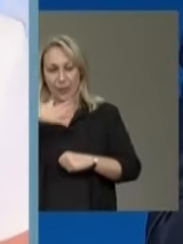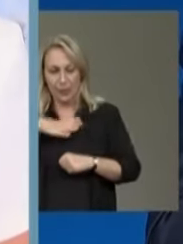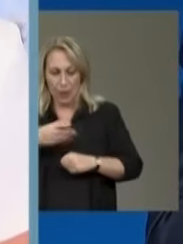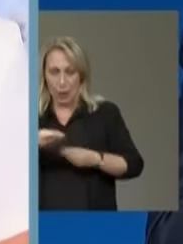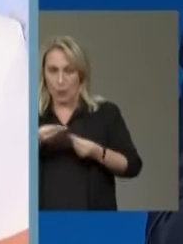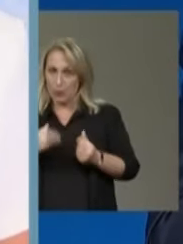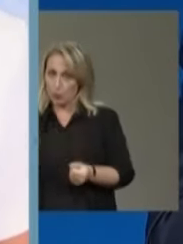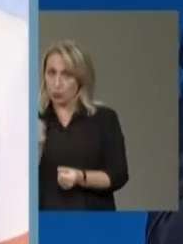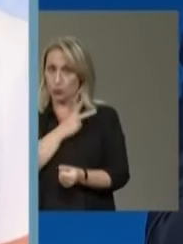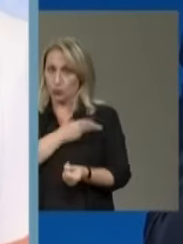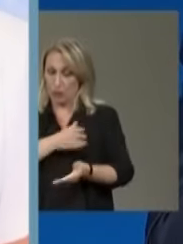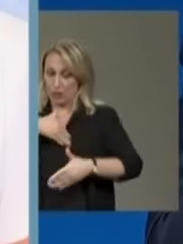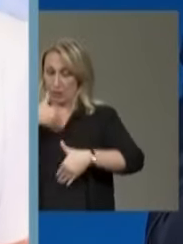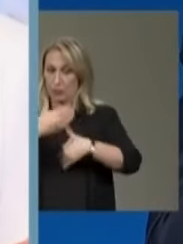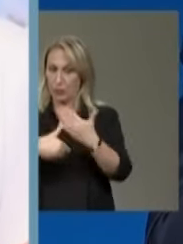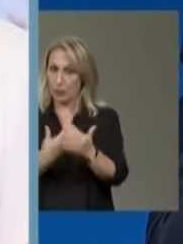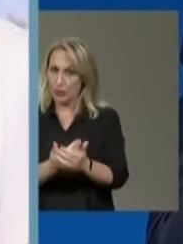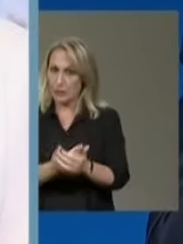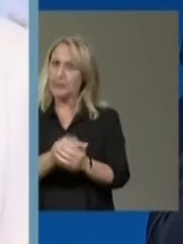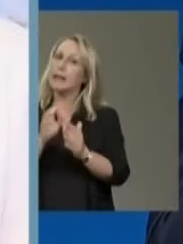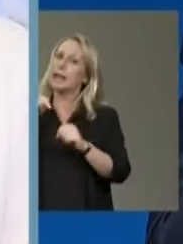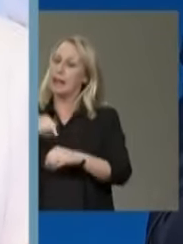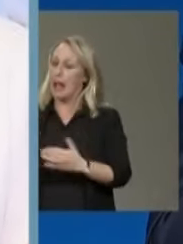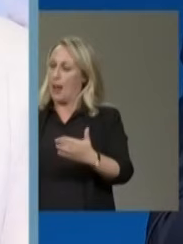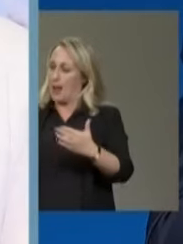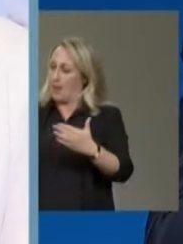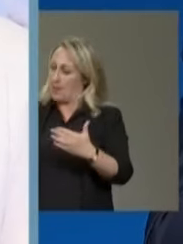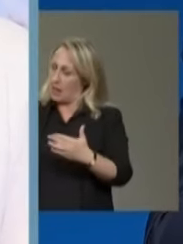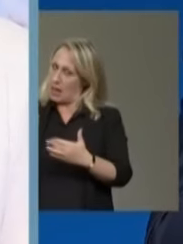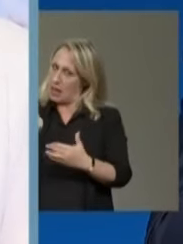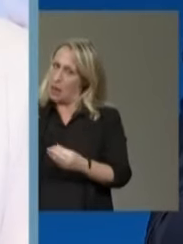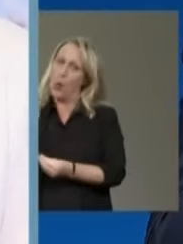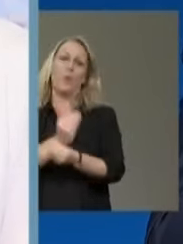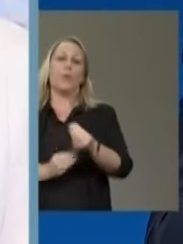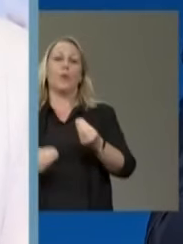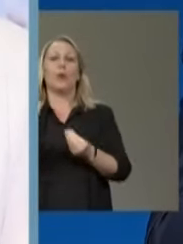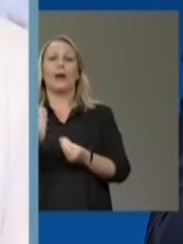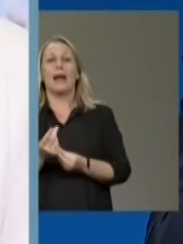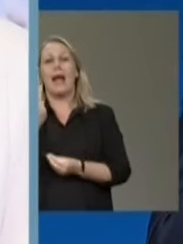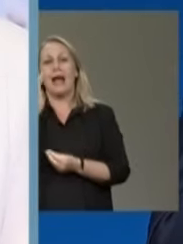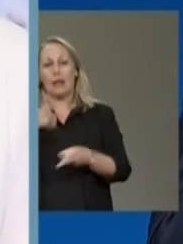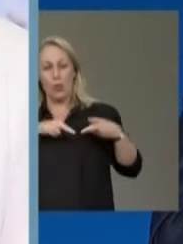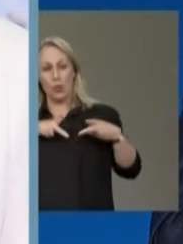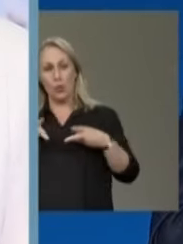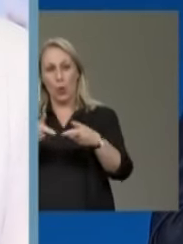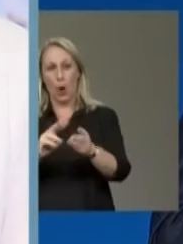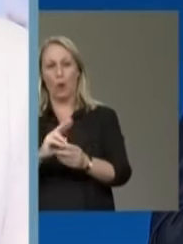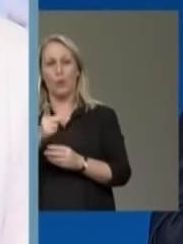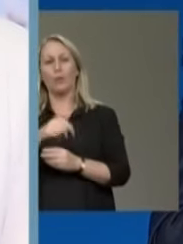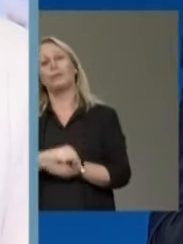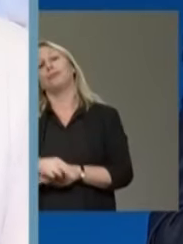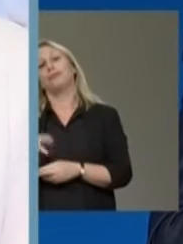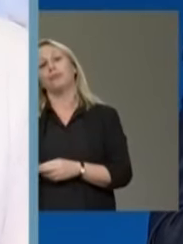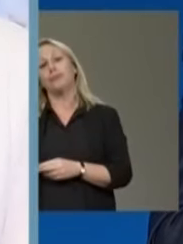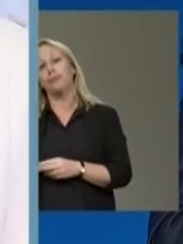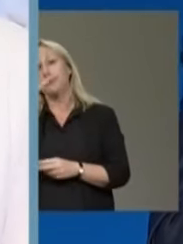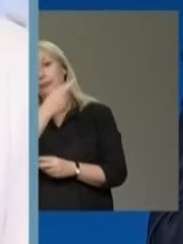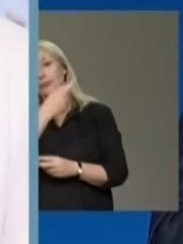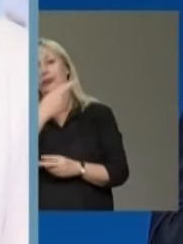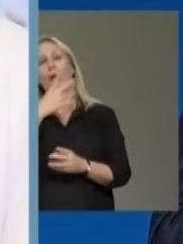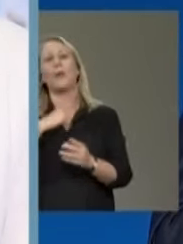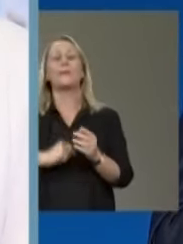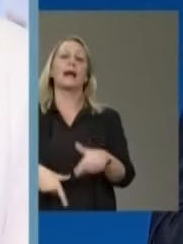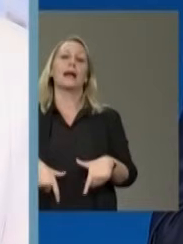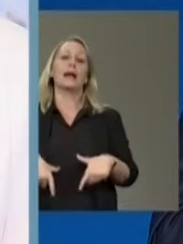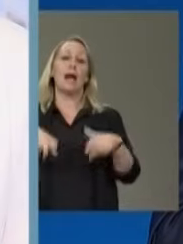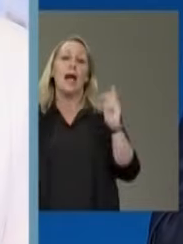την περίοδο στα κόμματα της αντιπολίτευσης, Αλεξάνδρα. Παράλληλα, αναφέρθηκε δηλαδή και στις προσωπικές του φιλοδοξίες, στις πολιτικές προσωπικές του